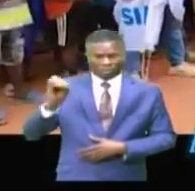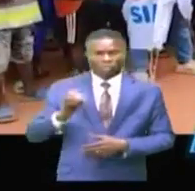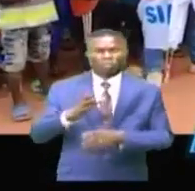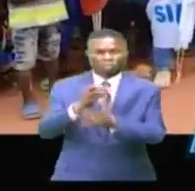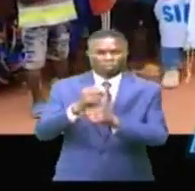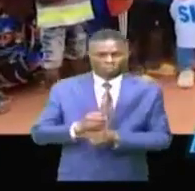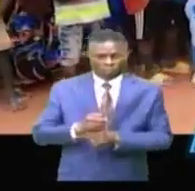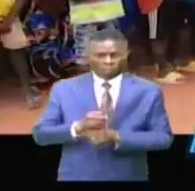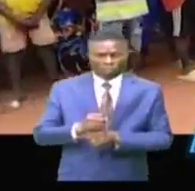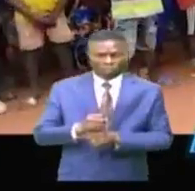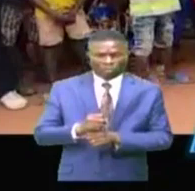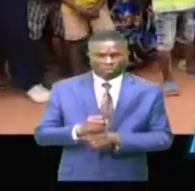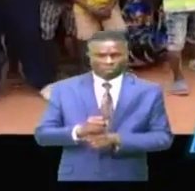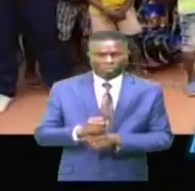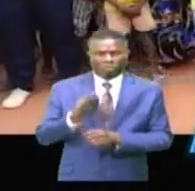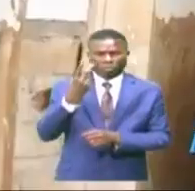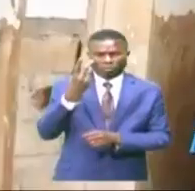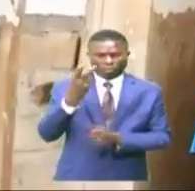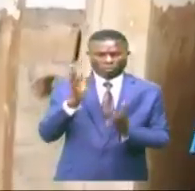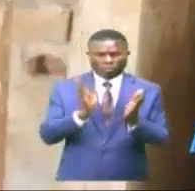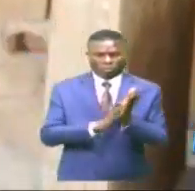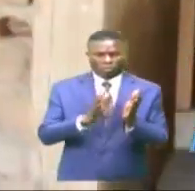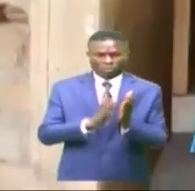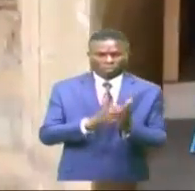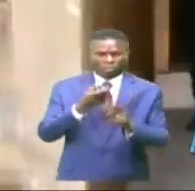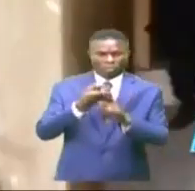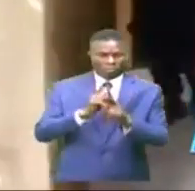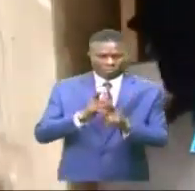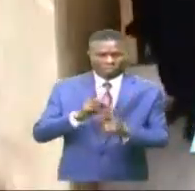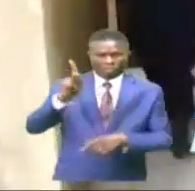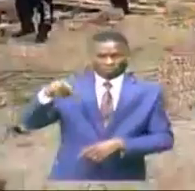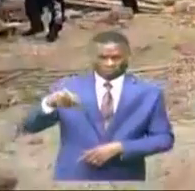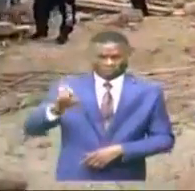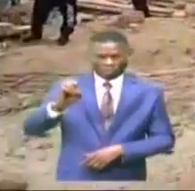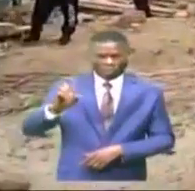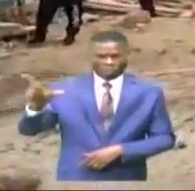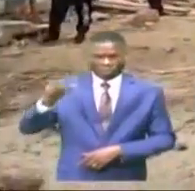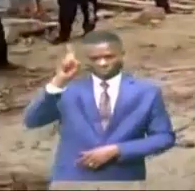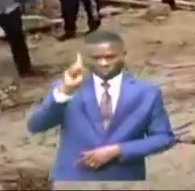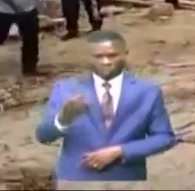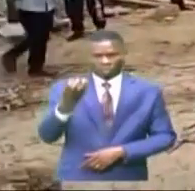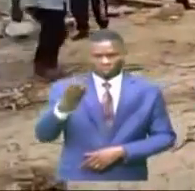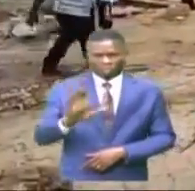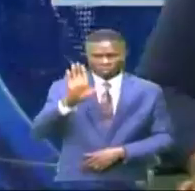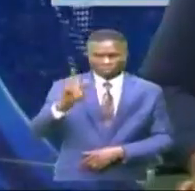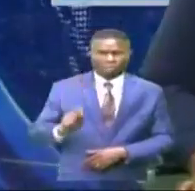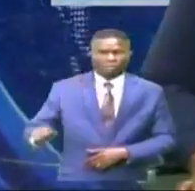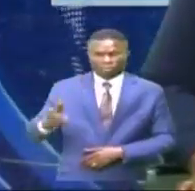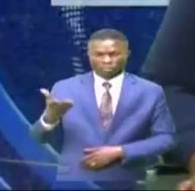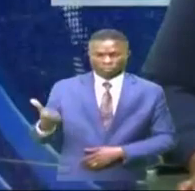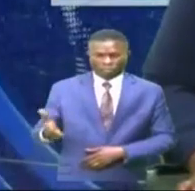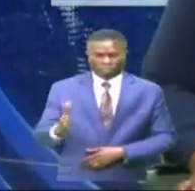bénéficié déjà de deux écoles fruits du PDL 145 territoire